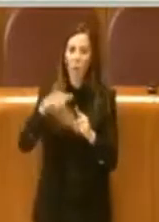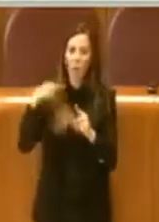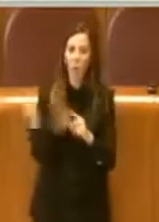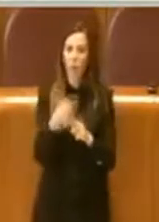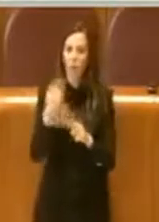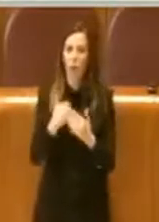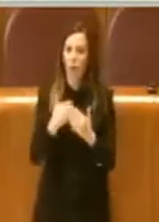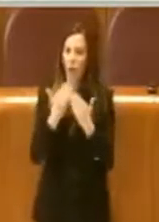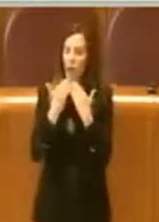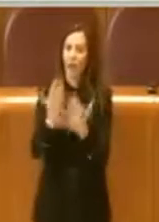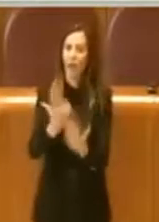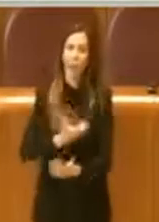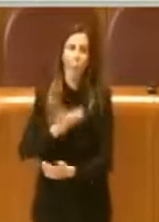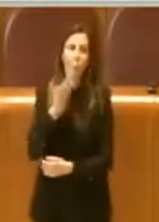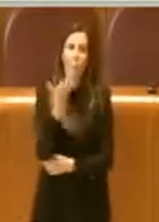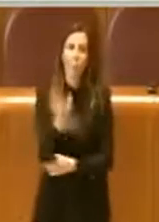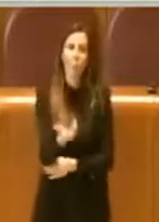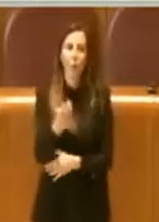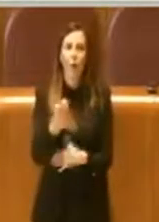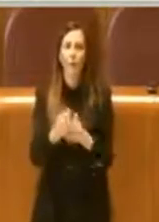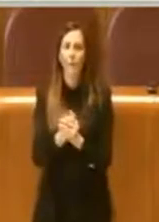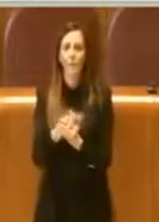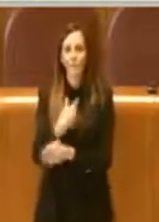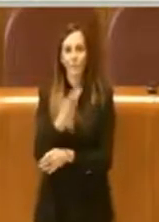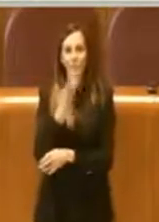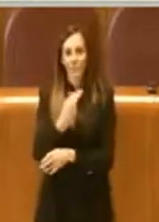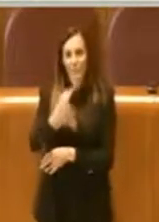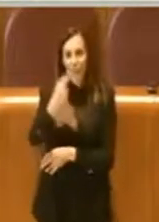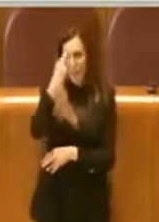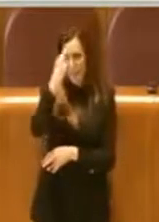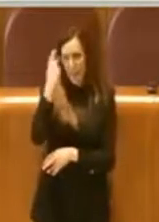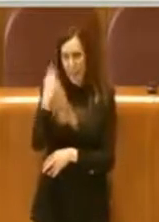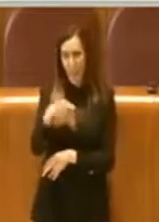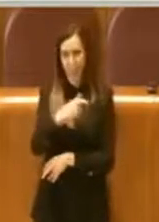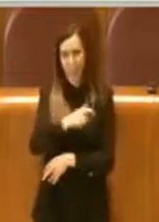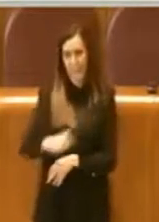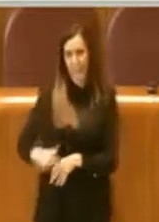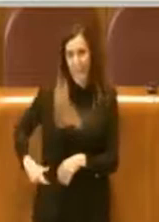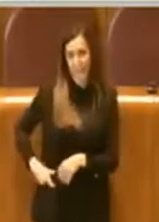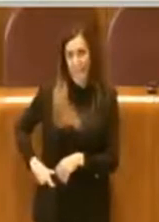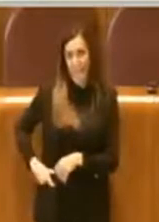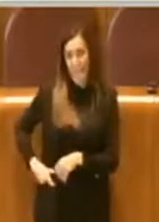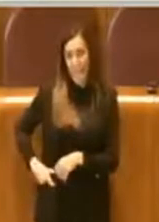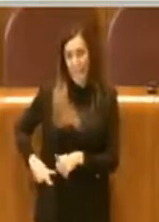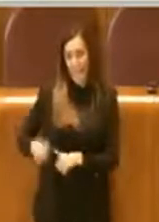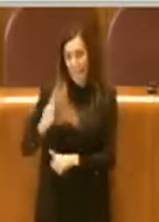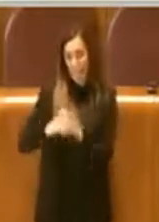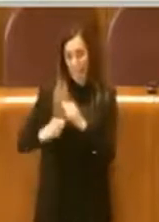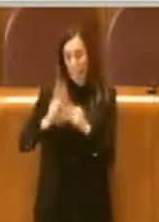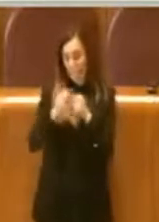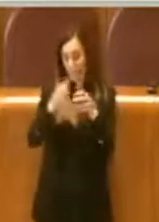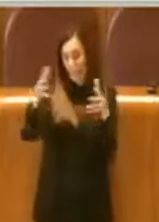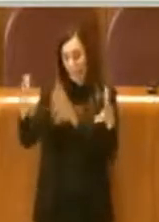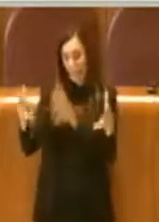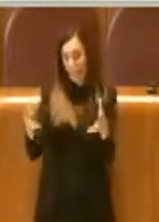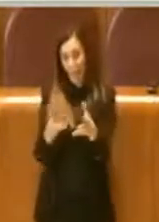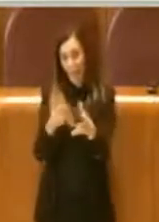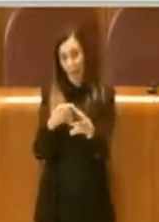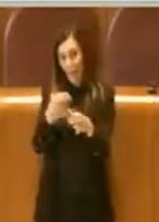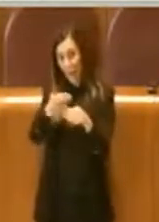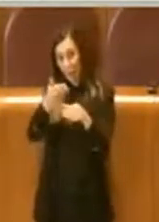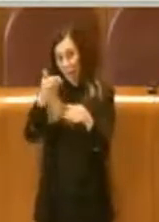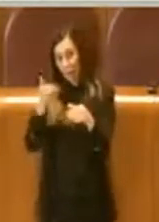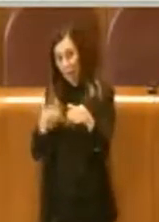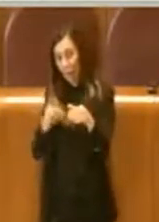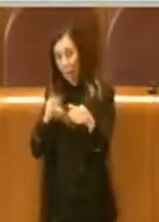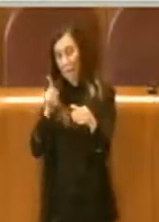questo. Ricordo che la sindaca, prima della pandemia,